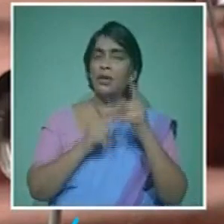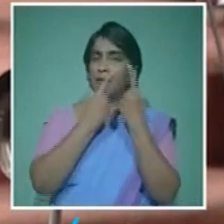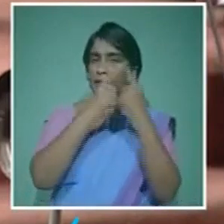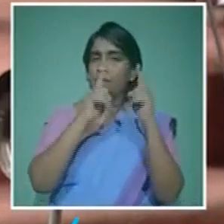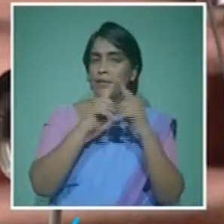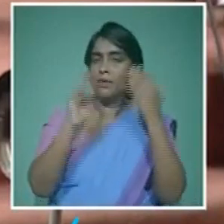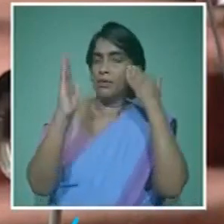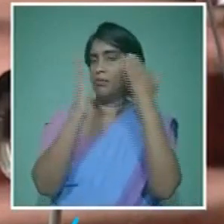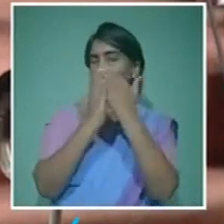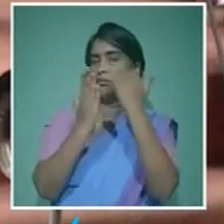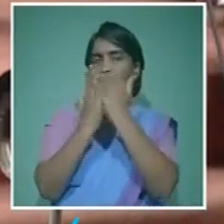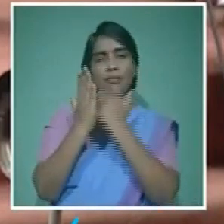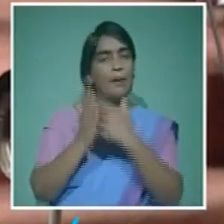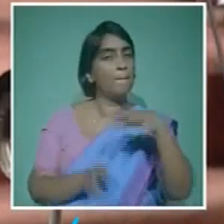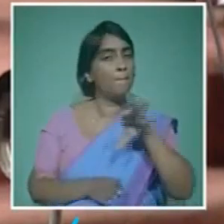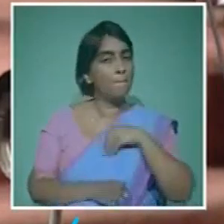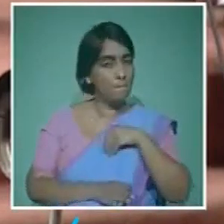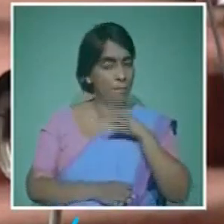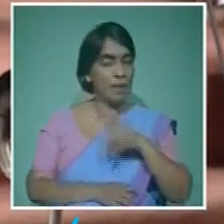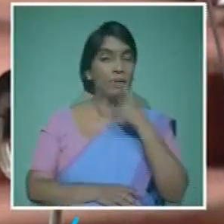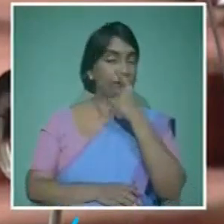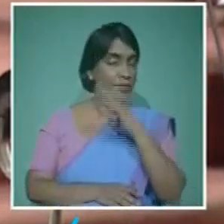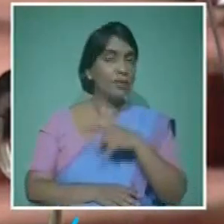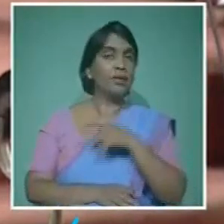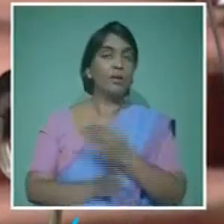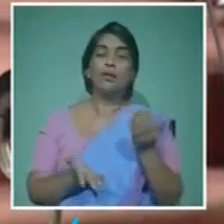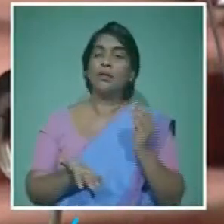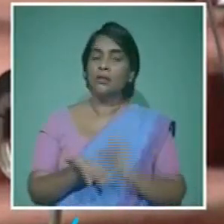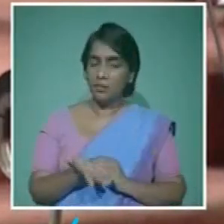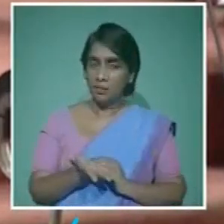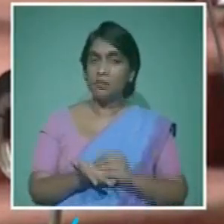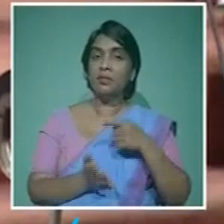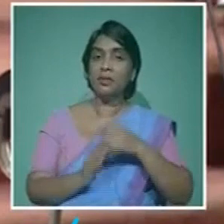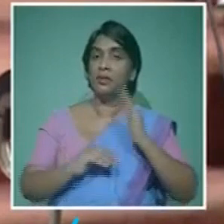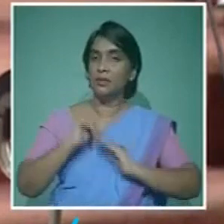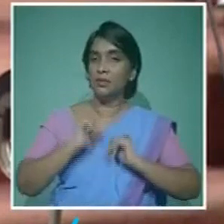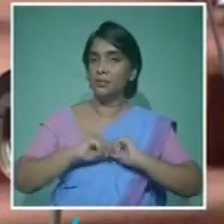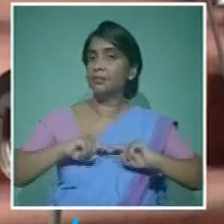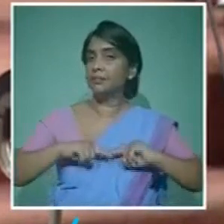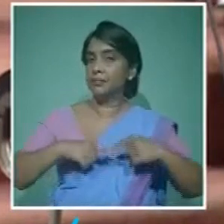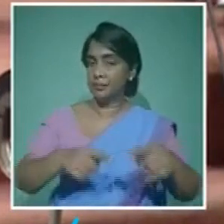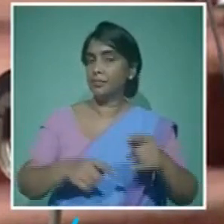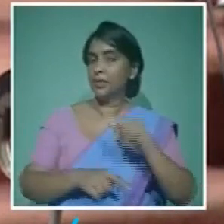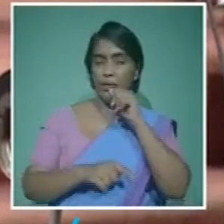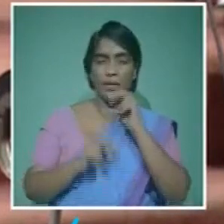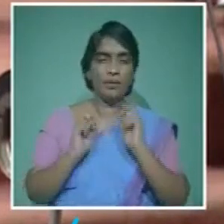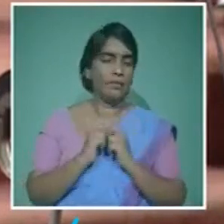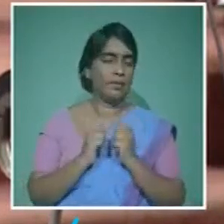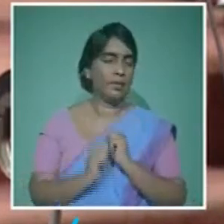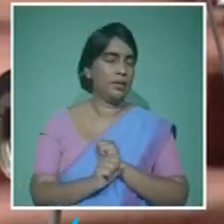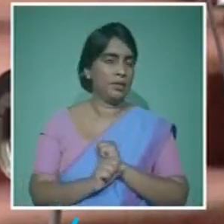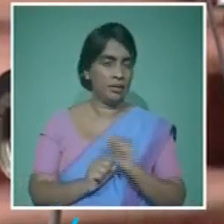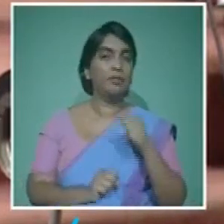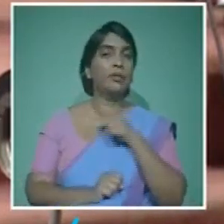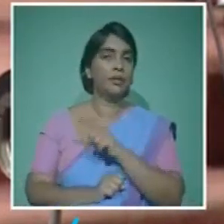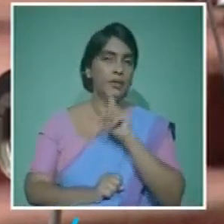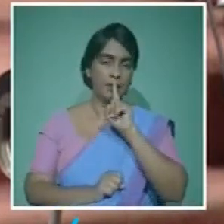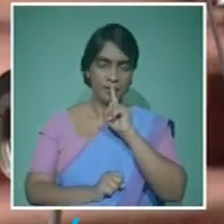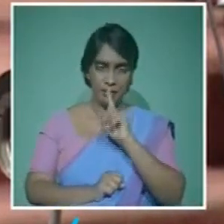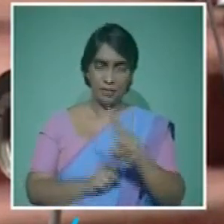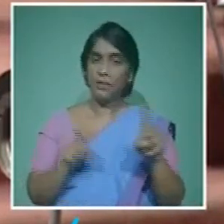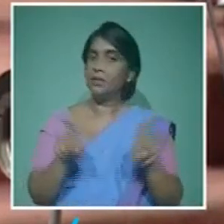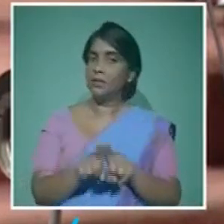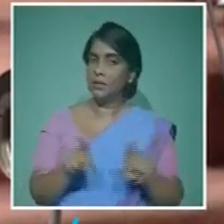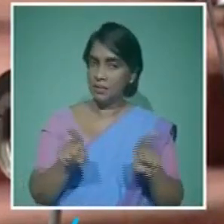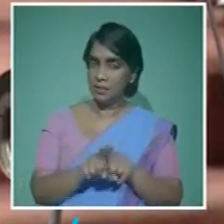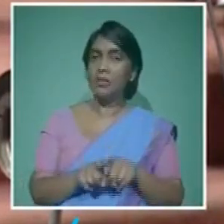ஒத்துக்கொண்டிருக்கின்றார்கள். ஆகவே அதை மீண்டும் எடுத்து அதை அமல் நடத்துவதிலே எந்த கஷ்டமும் இருக்காது. அவர் கூறியது போல இந்த நாட்டிலே ஒற்றுமை கொண்டு வேண்டும்